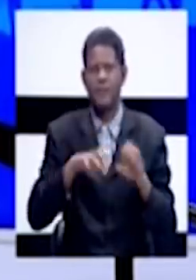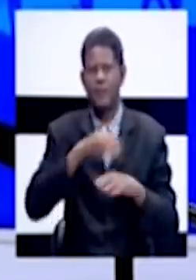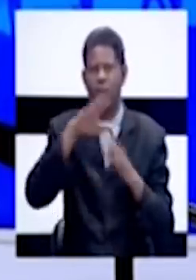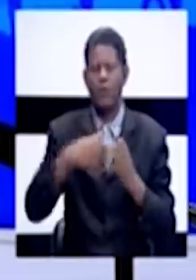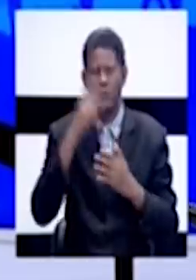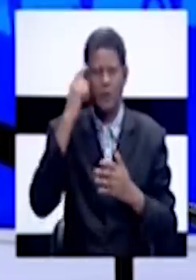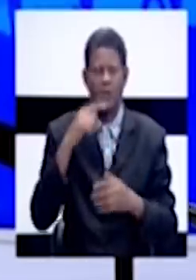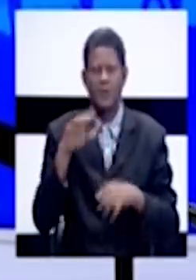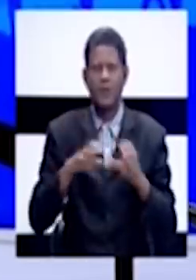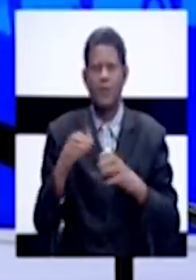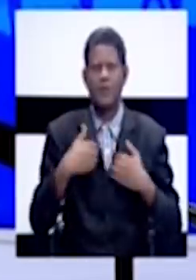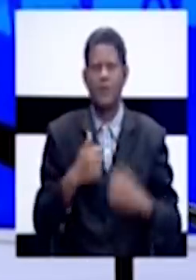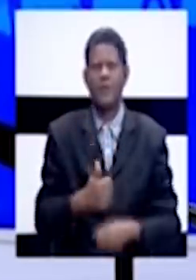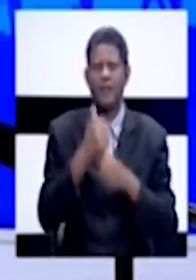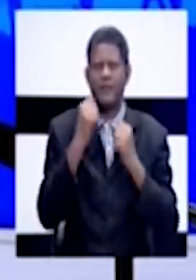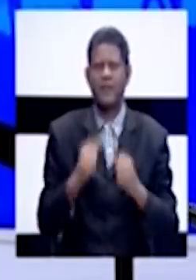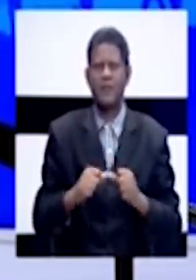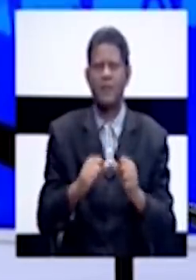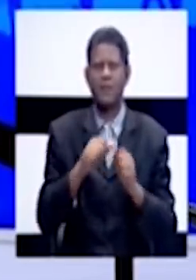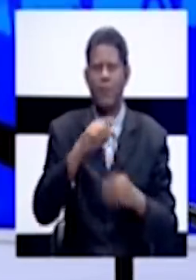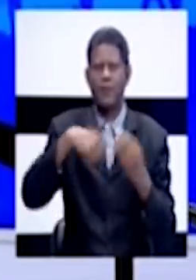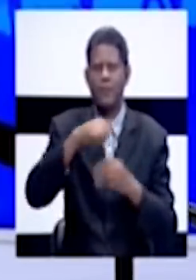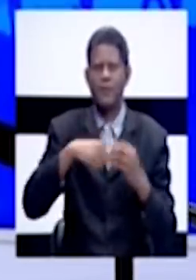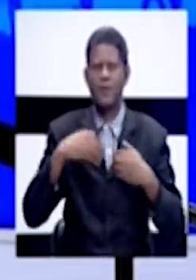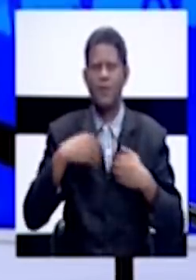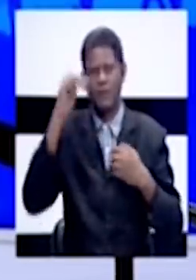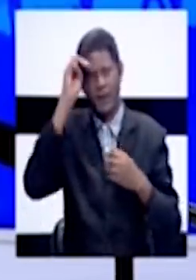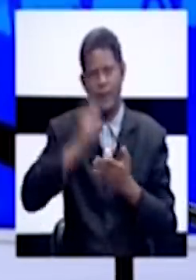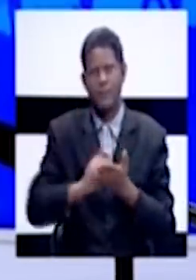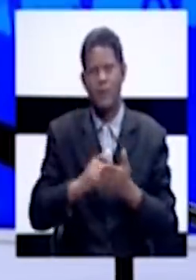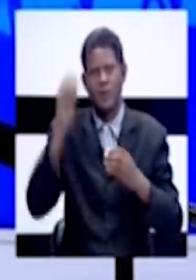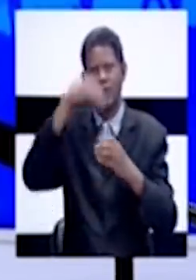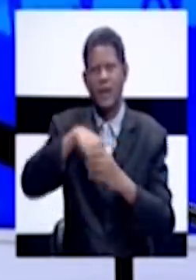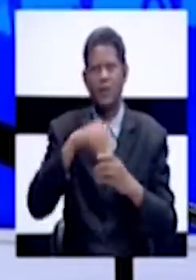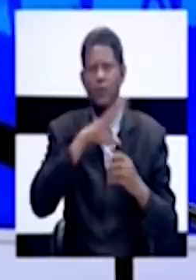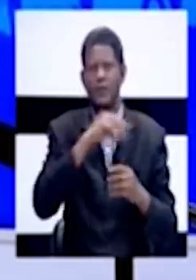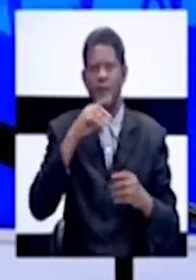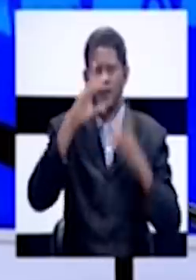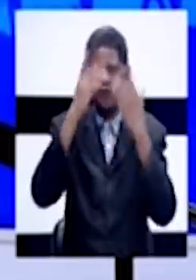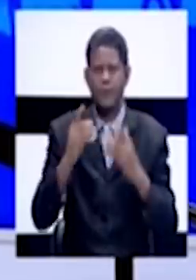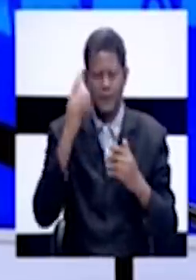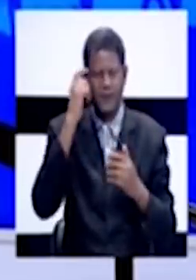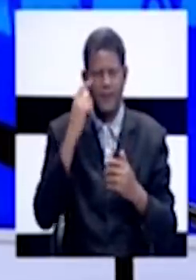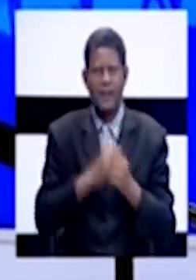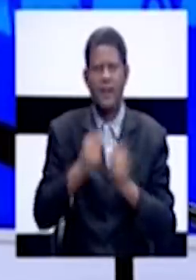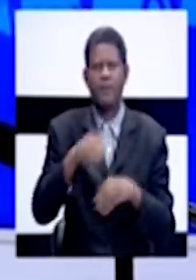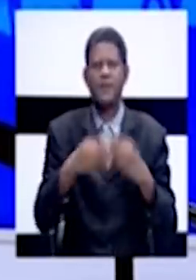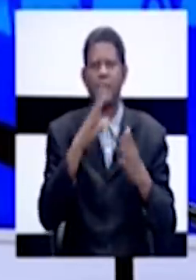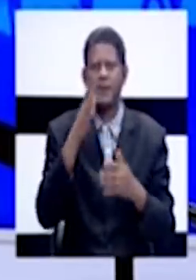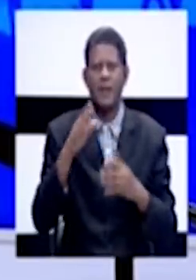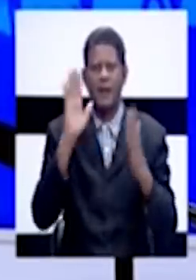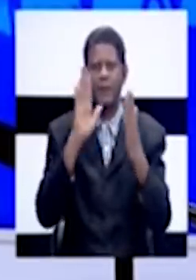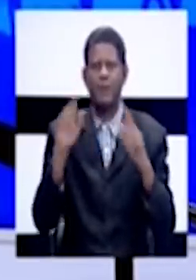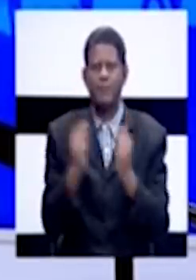اتجميرو زلو دقاف أتناخيرو قصرلو ببخابيو أبزلو تقاويات مزقبو كخطتن كبرت تقراي أحليفون زي مهاب أب قنبار